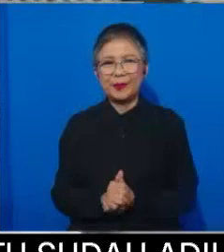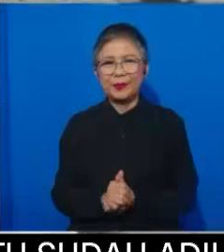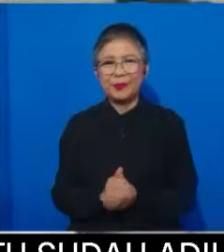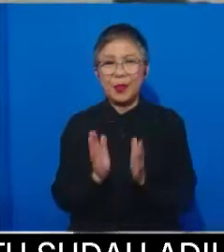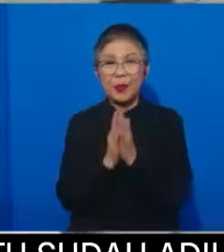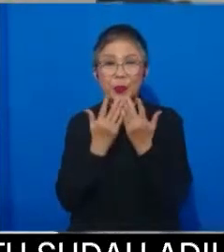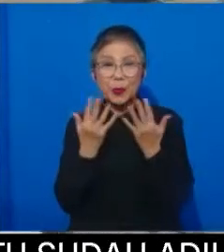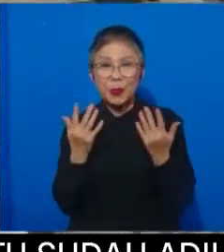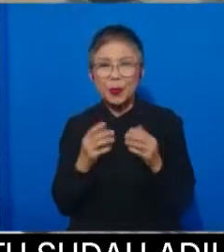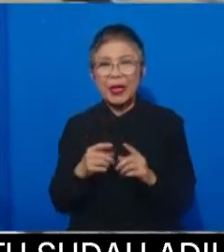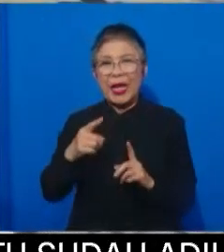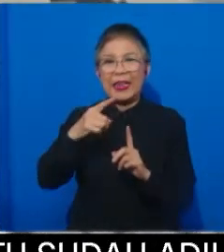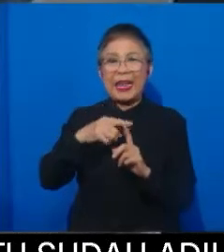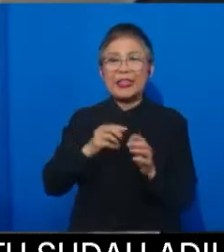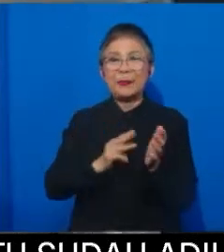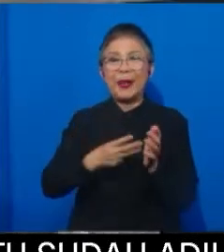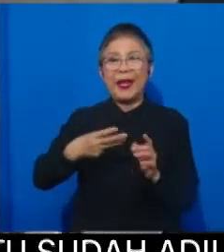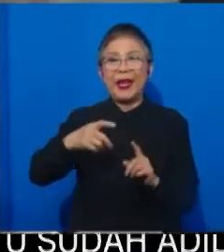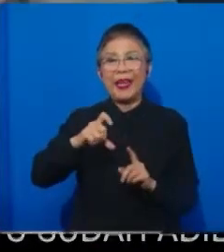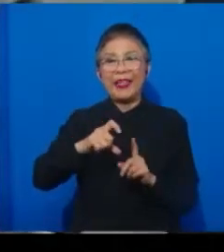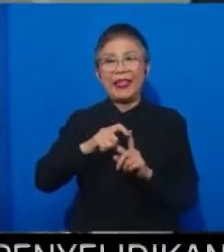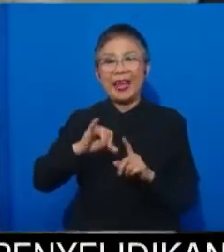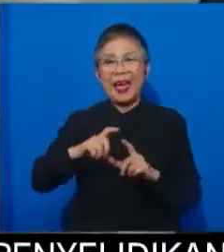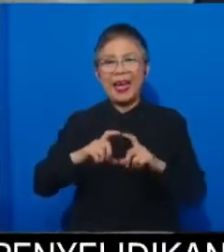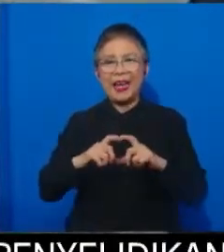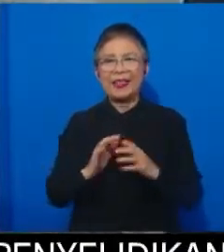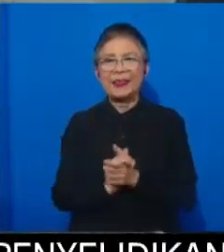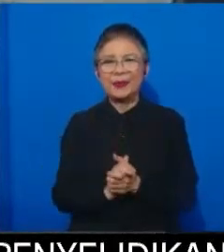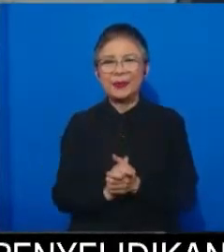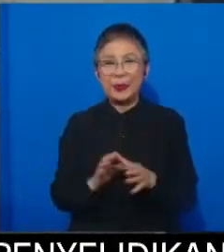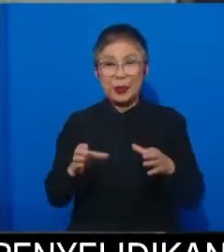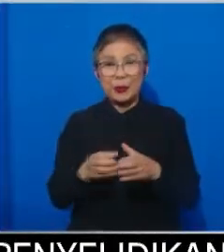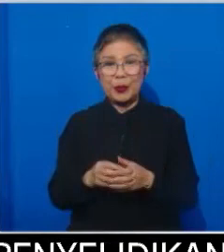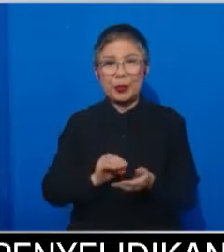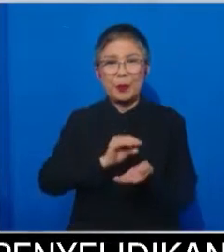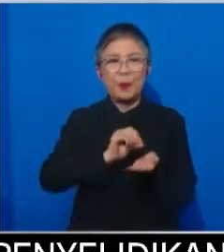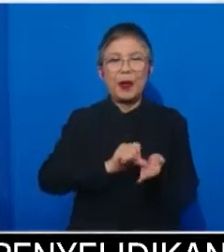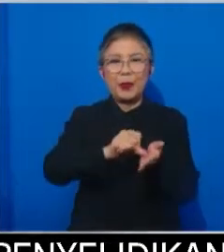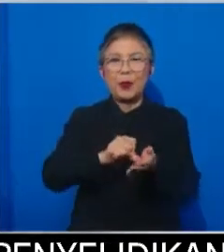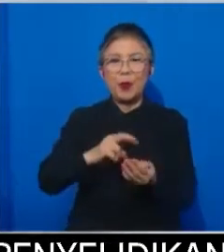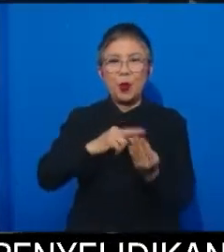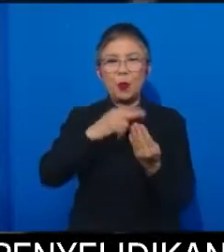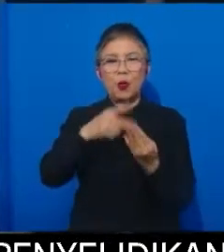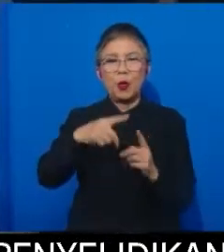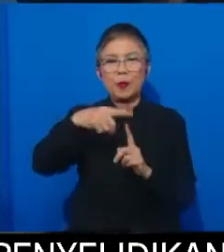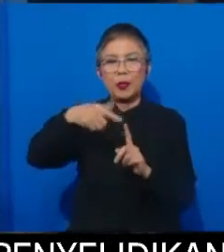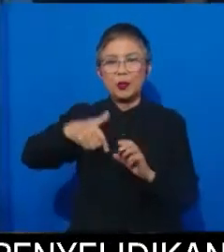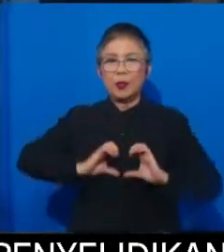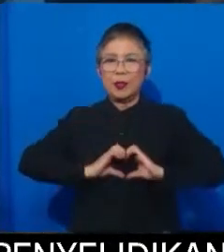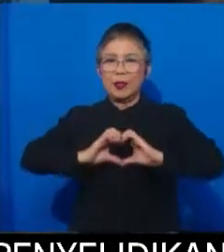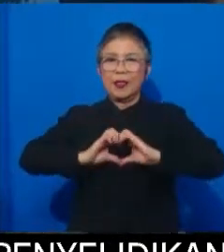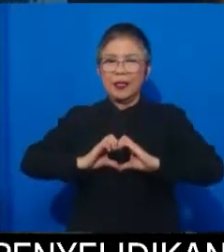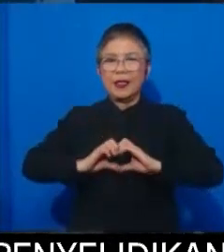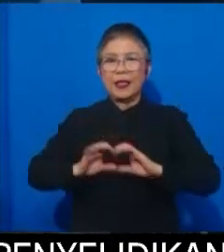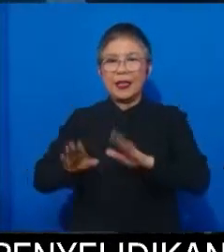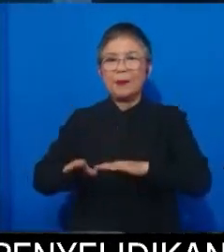Menjelang ulang tahun Transmedia ke-22, perwakilan dari instansi Transmedia Group menyalurkan bantuan program Trans7 Peduli ke Panti Asuhan